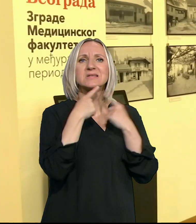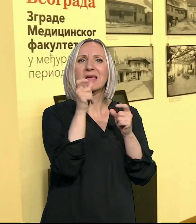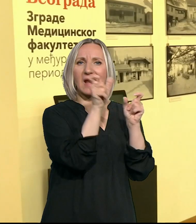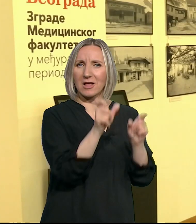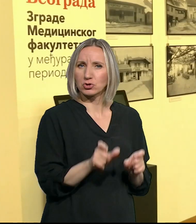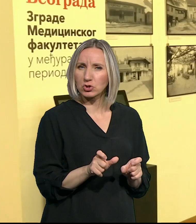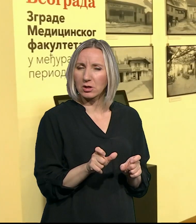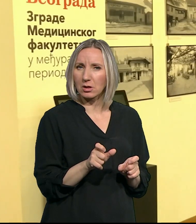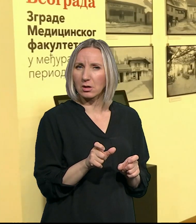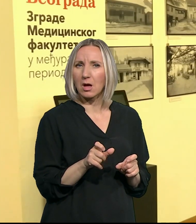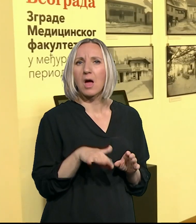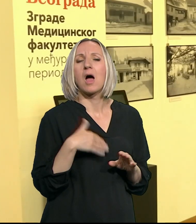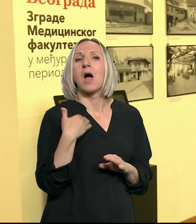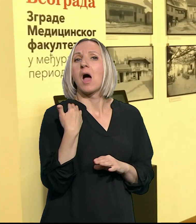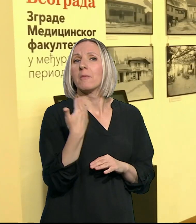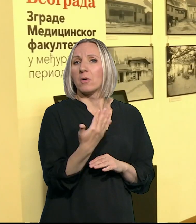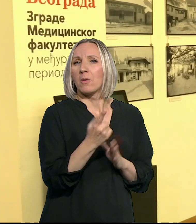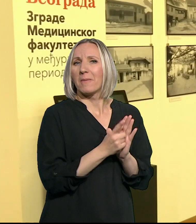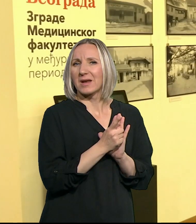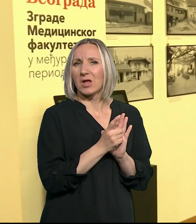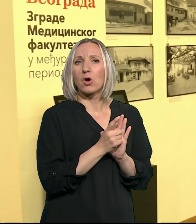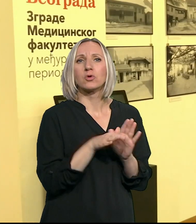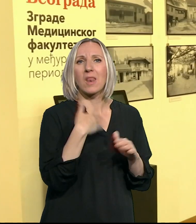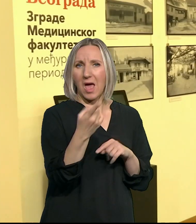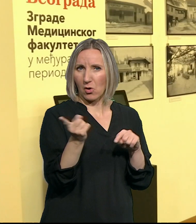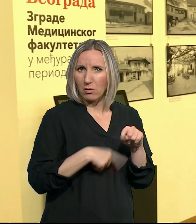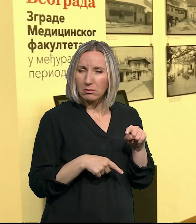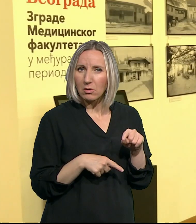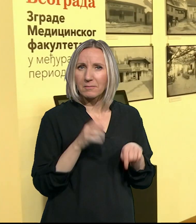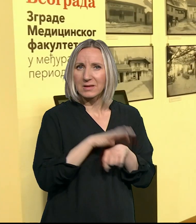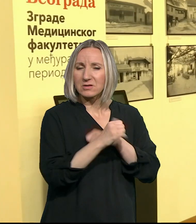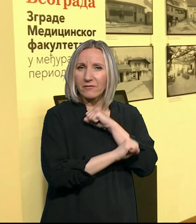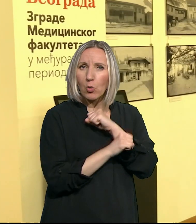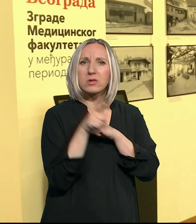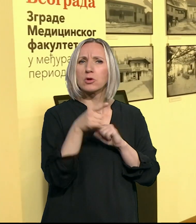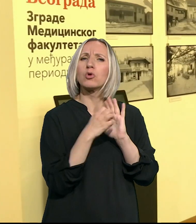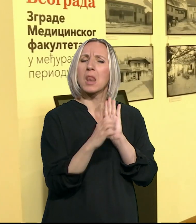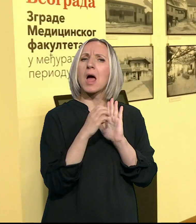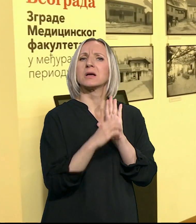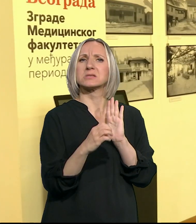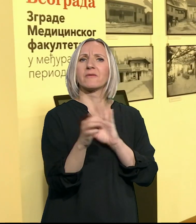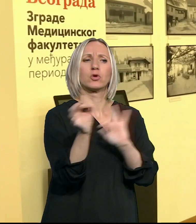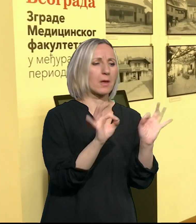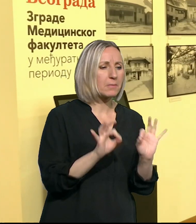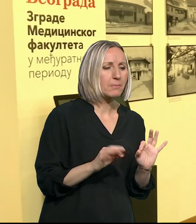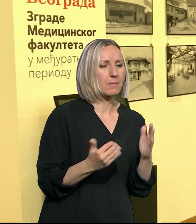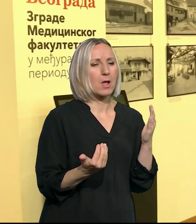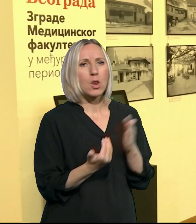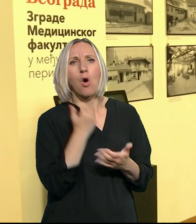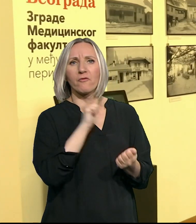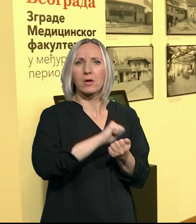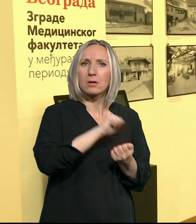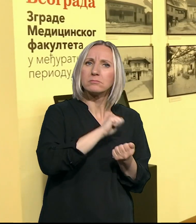tom posleratnom, odnosno periodu nakon udaljavanja, nastavio i sa pripremom novih